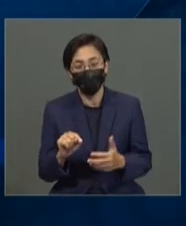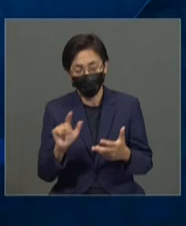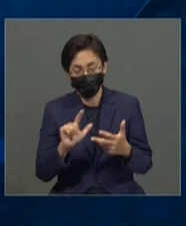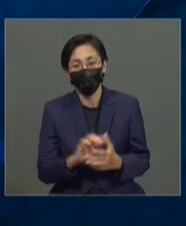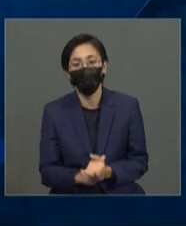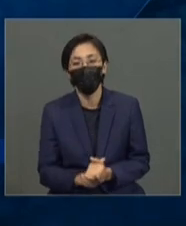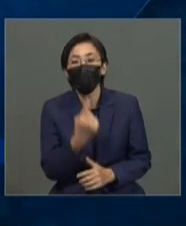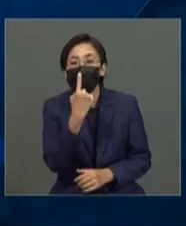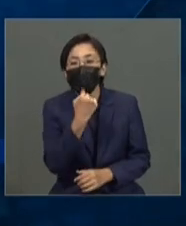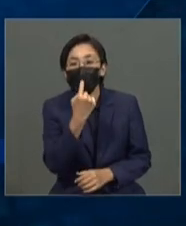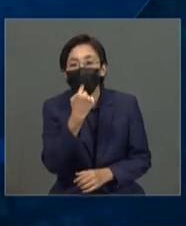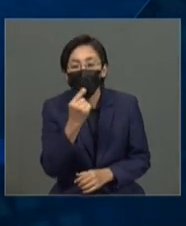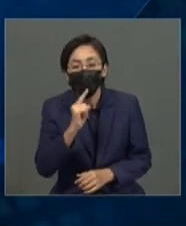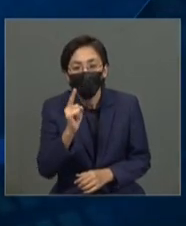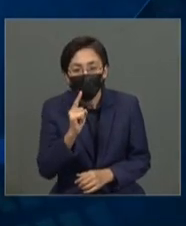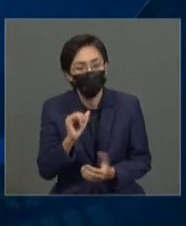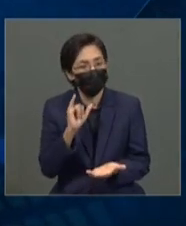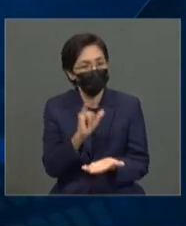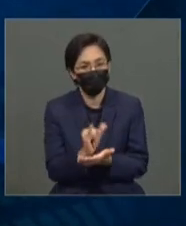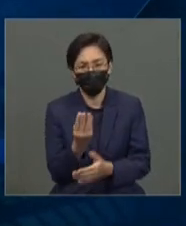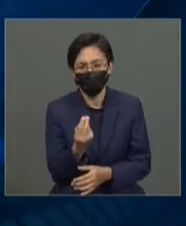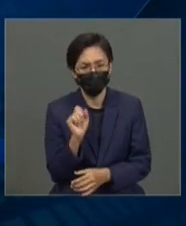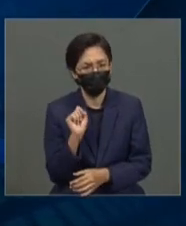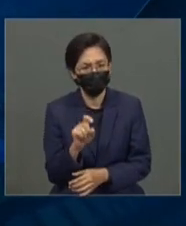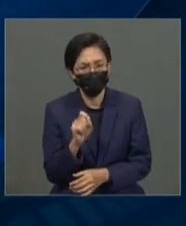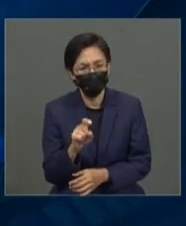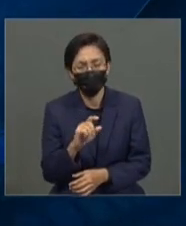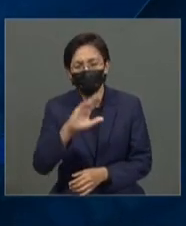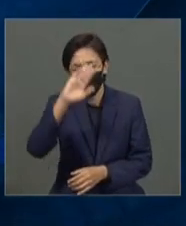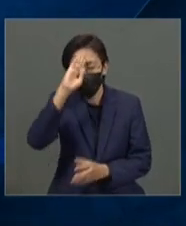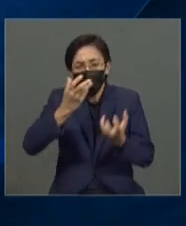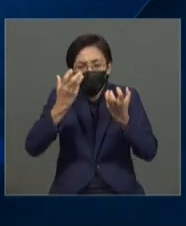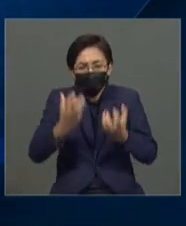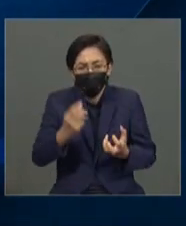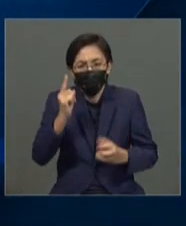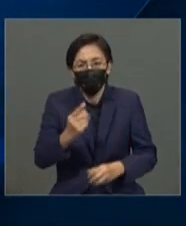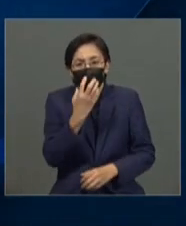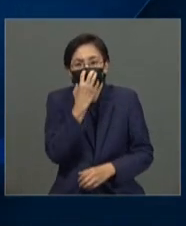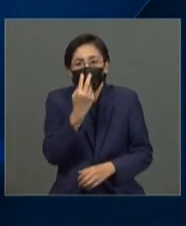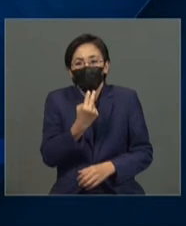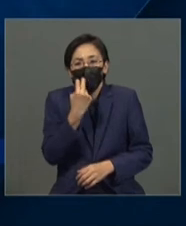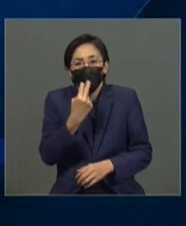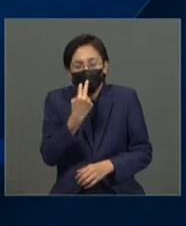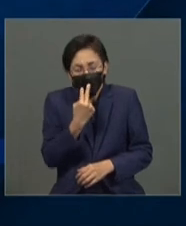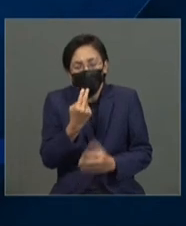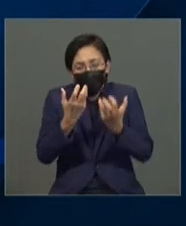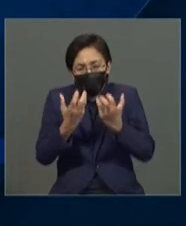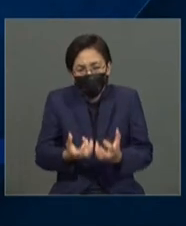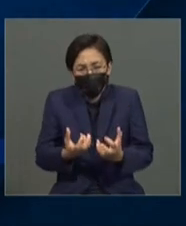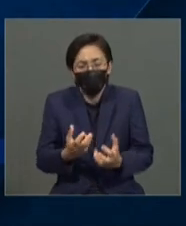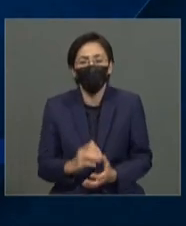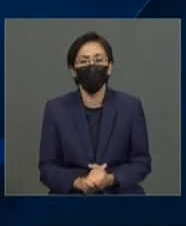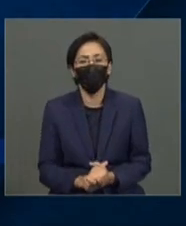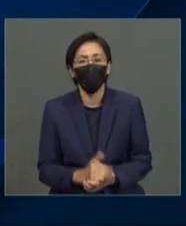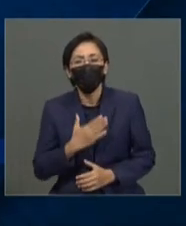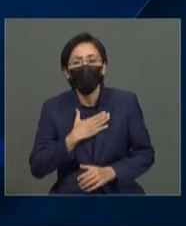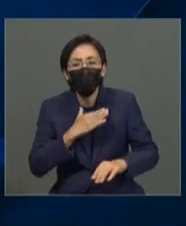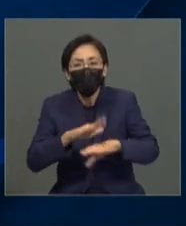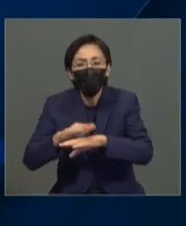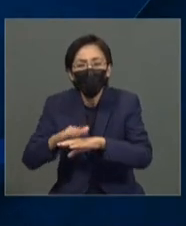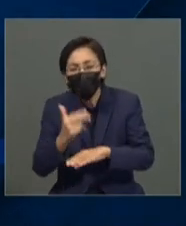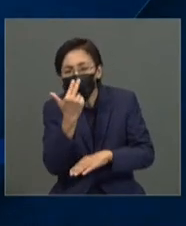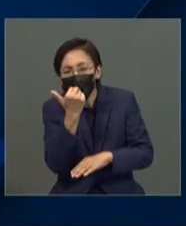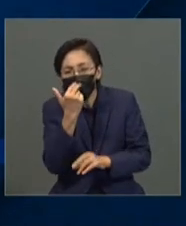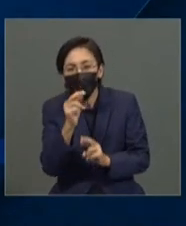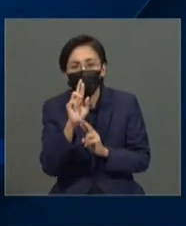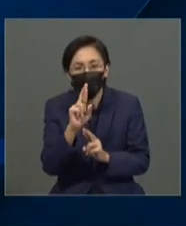งควรจะต้องได้เตียงในทันทีกรณีผู้ป่วยอาการหนักแต่ก็เน้นย้ำนะคะว่าอยากให้เกิดการ เฝ้า